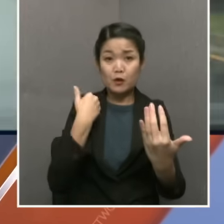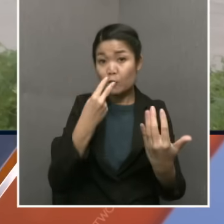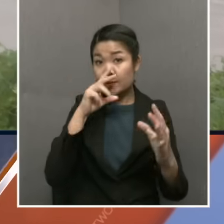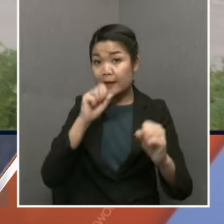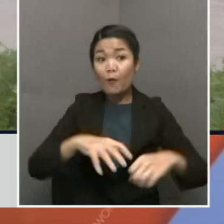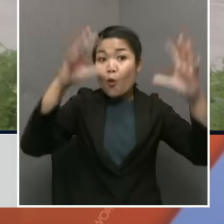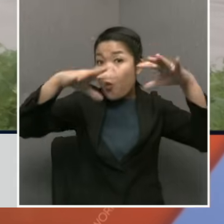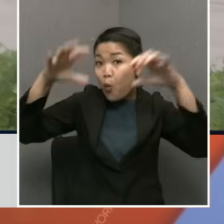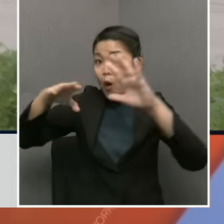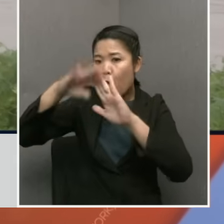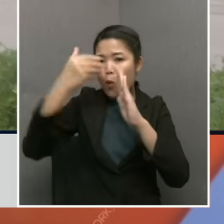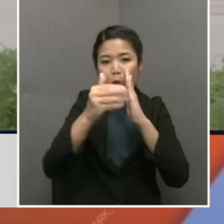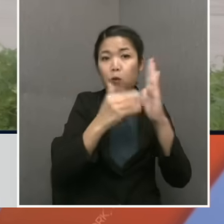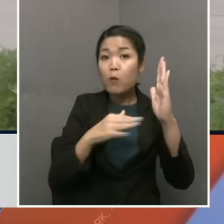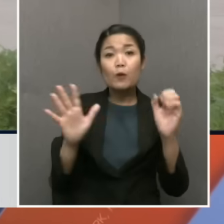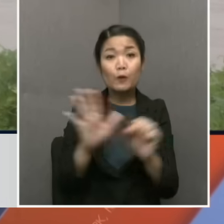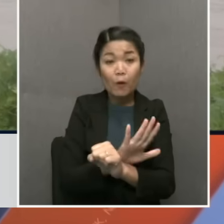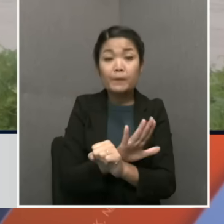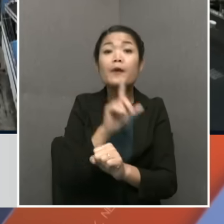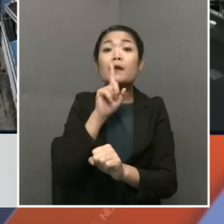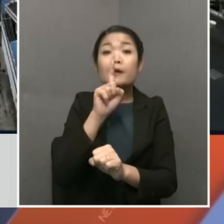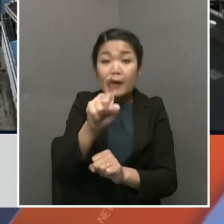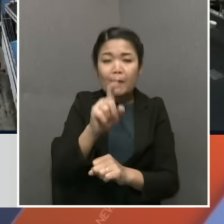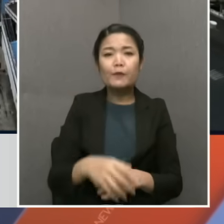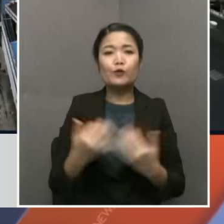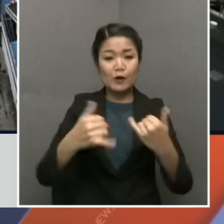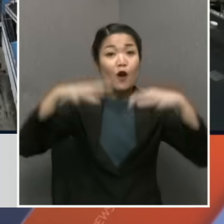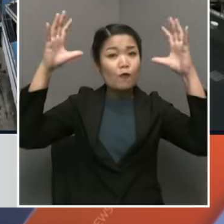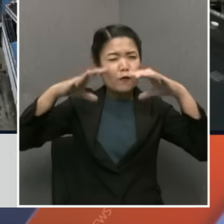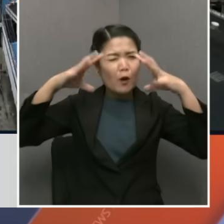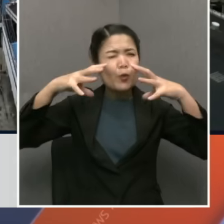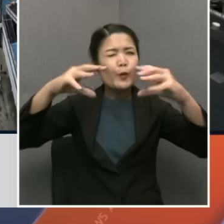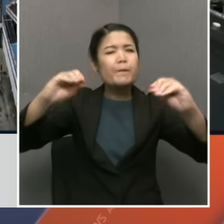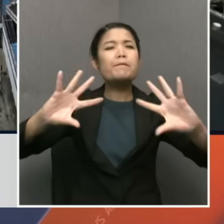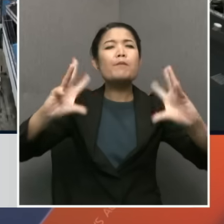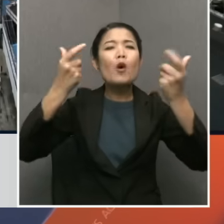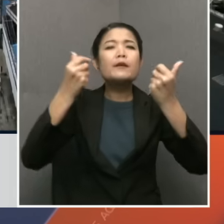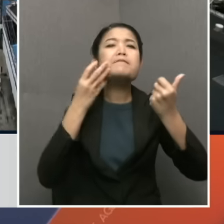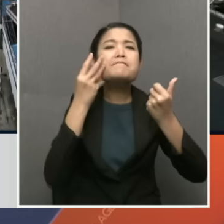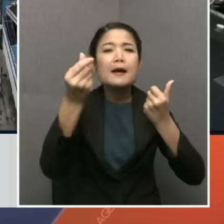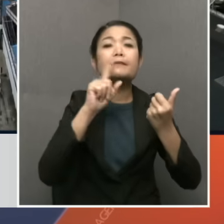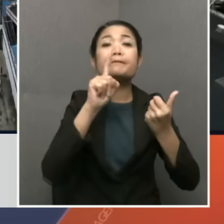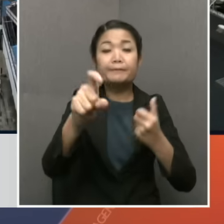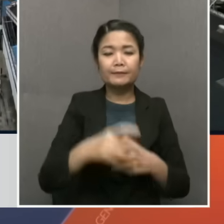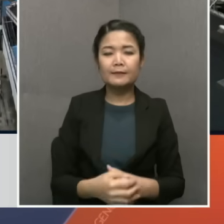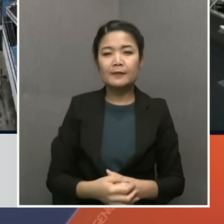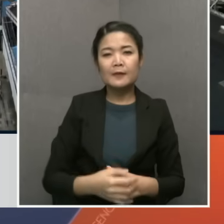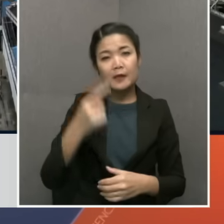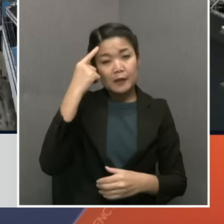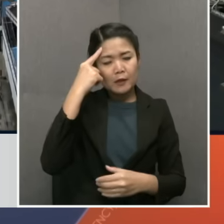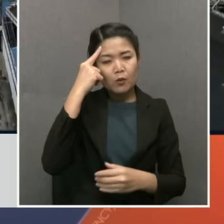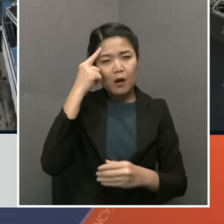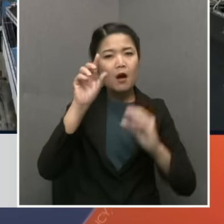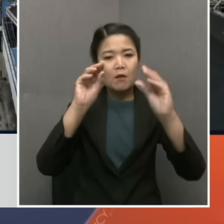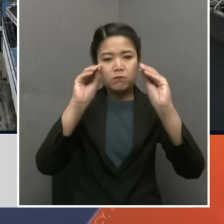ตกหลายพื้นที่ก็ตามอย่างงั้นเนี่ยช่วงหน้าฝนนี้เนี่ยอาจารย์ประเมินได้มครับว่ามันจะหมดช่วงไหนครับผมก็มันจะเลื่อนลงมาเรื่อย